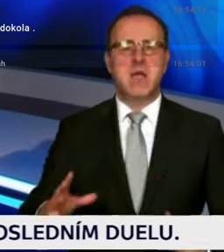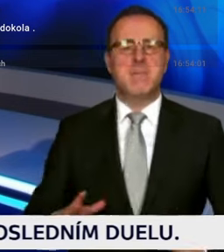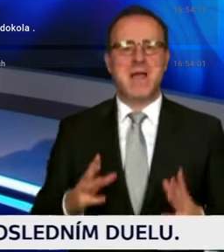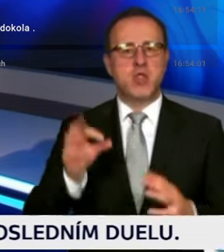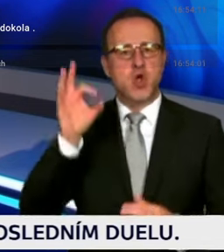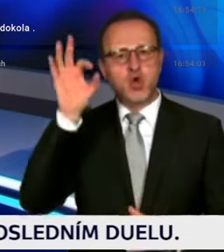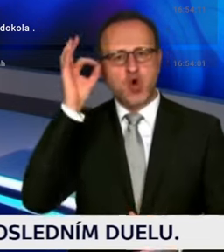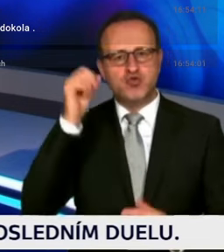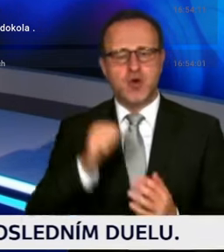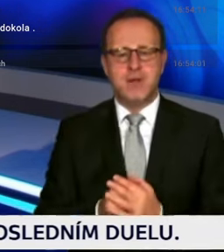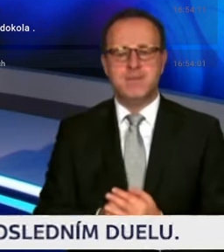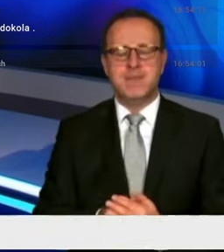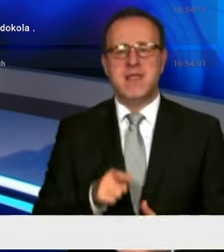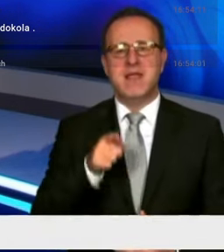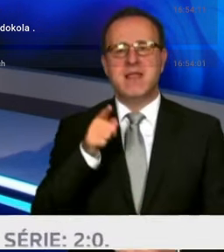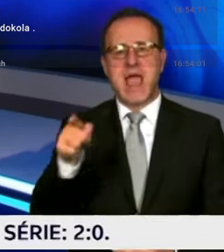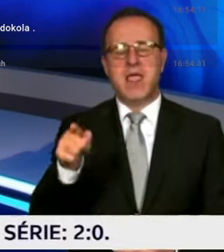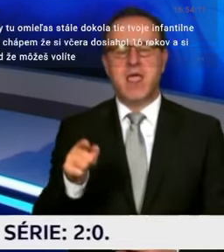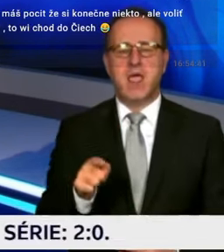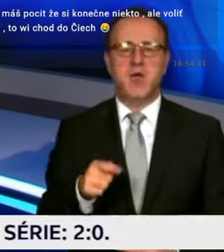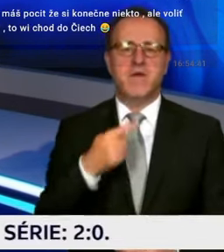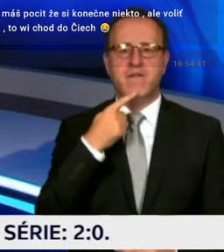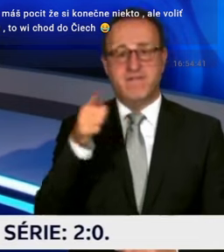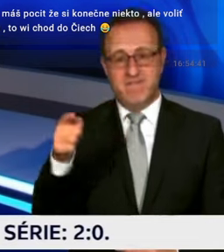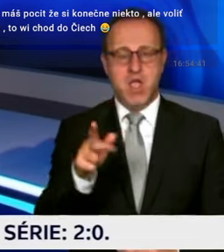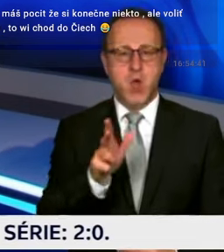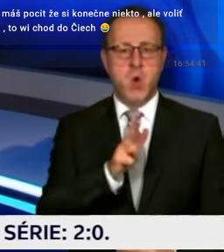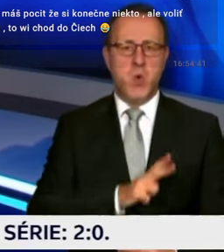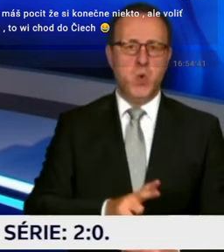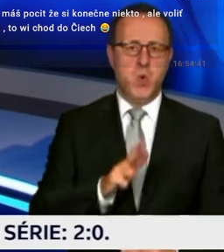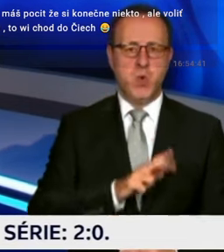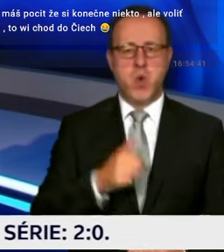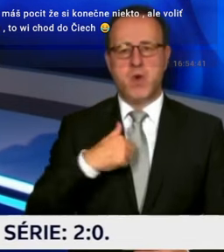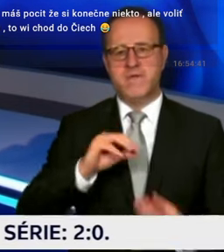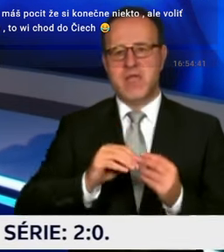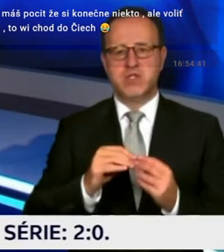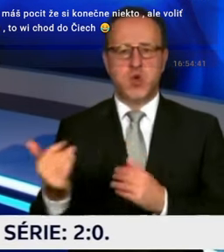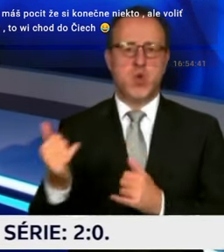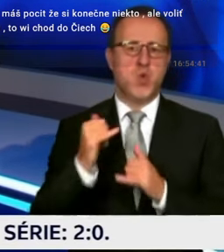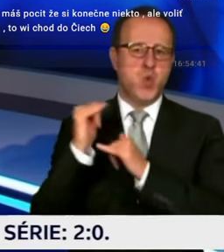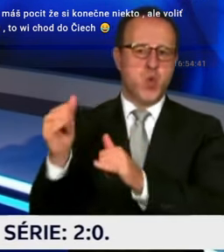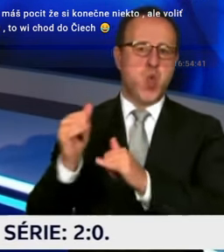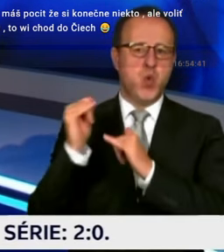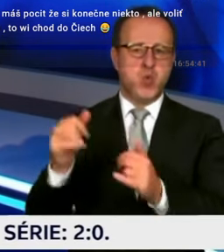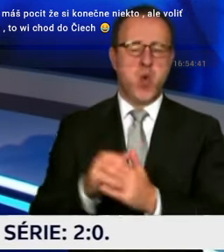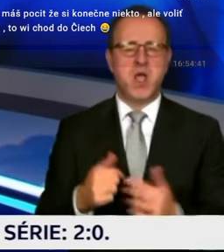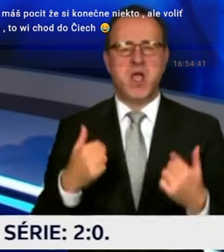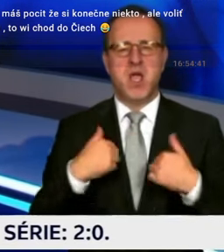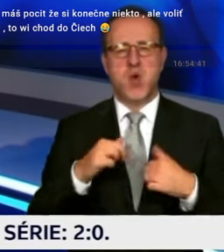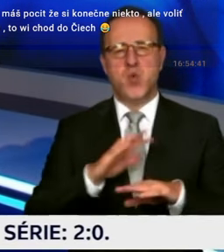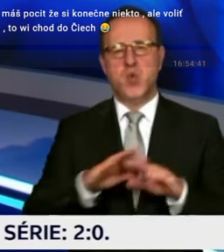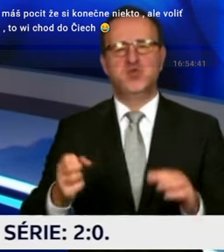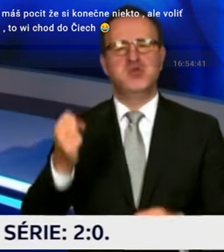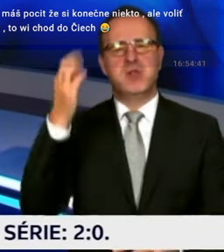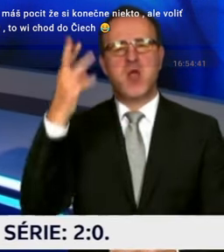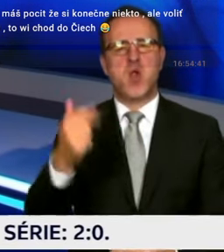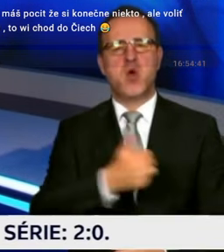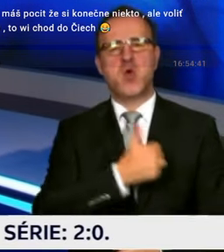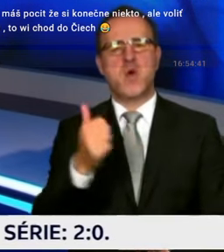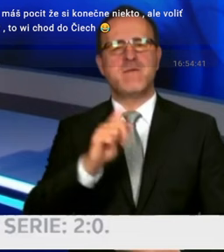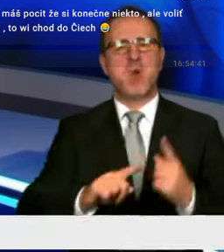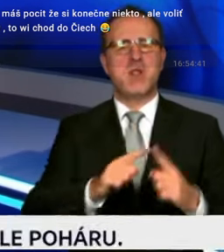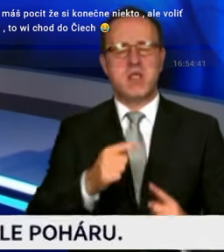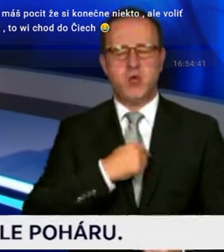dojemné je ako teda vám je ľúto keď sme predmetom nejakých útokov Ja som už vycvičený na to za tie roky v politike už niečo